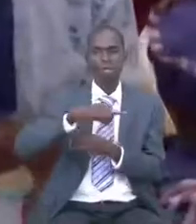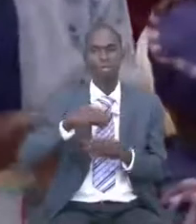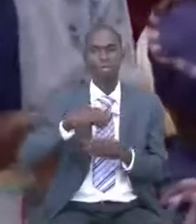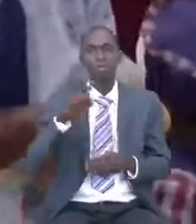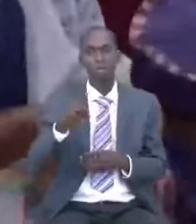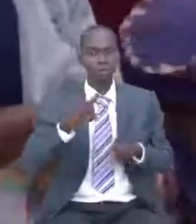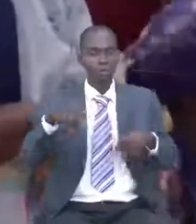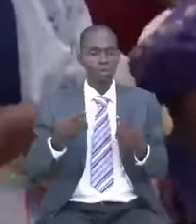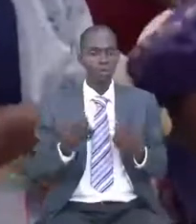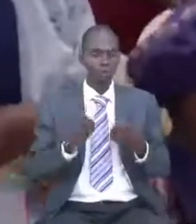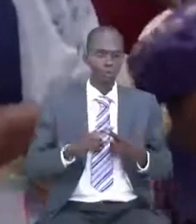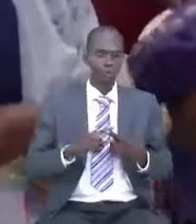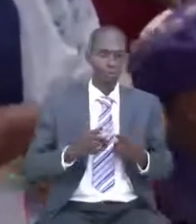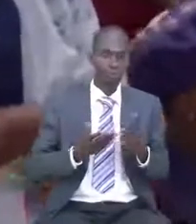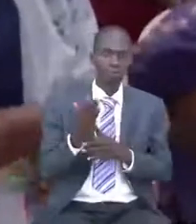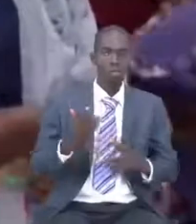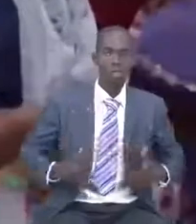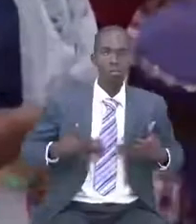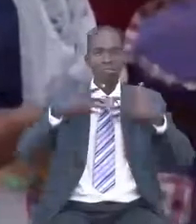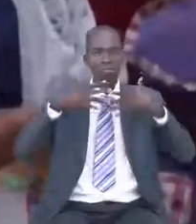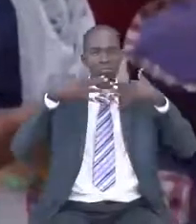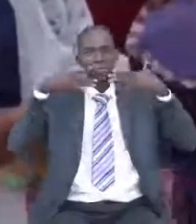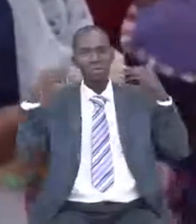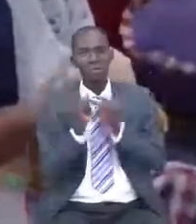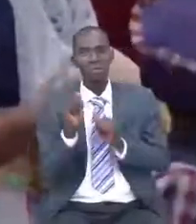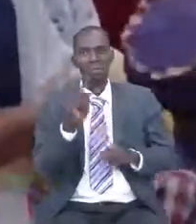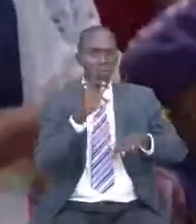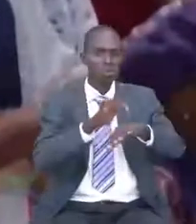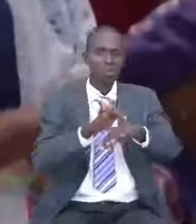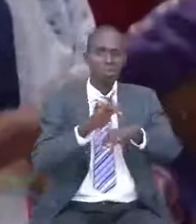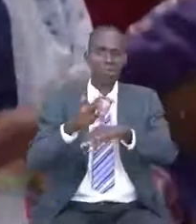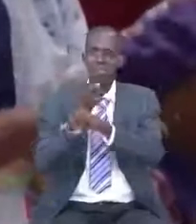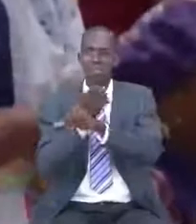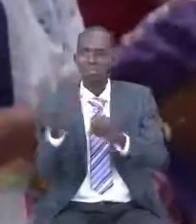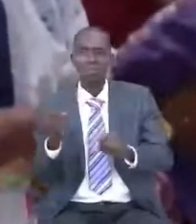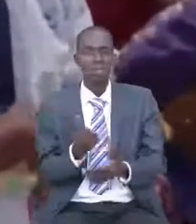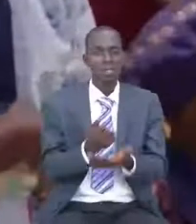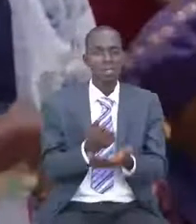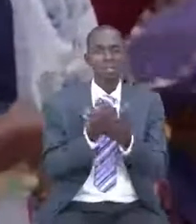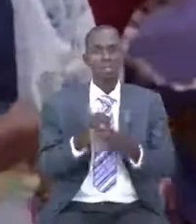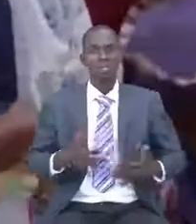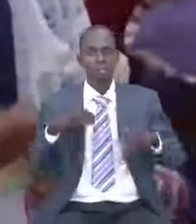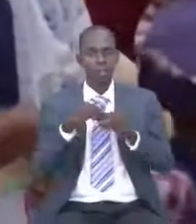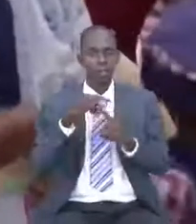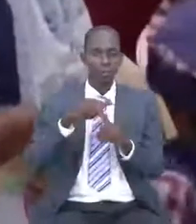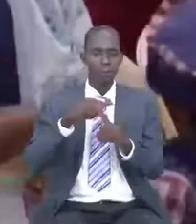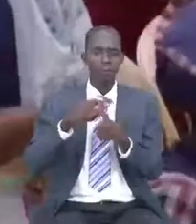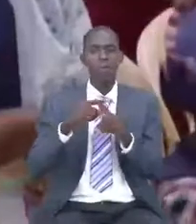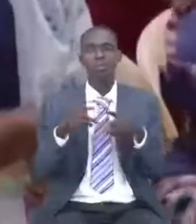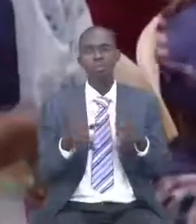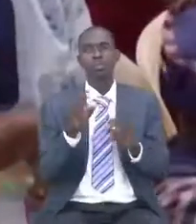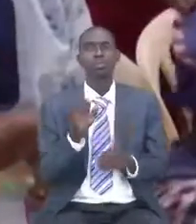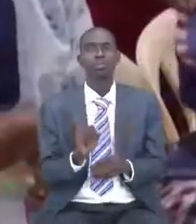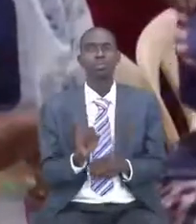les gens autour de toi. Tu dois parcourir la vie, te réjouissant avec les gens, touchant des vies,